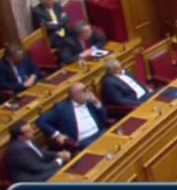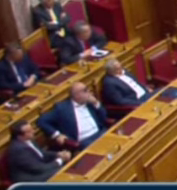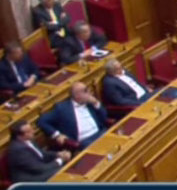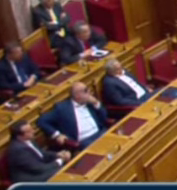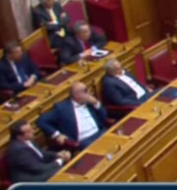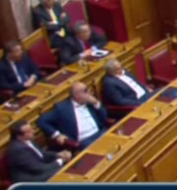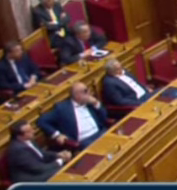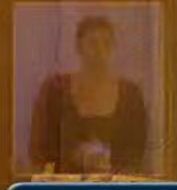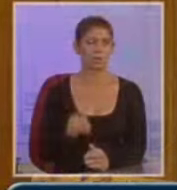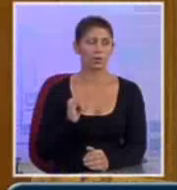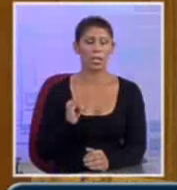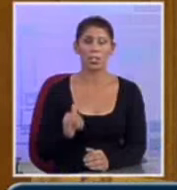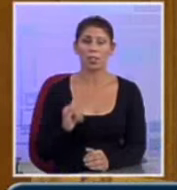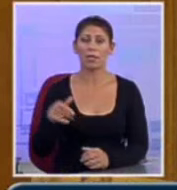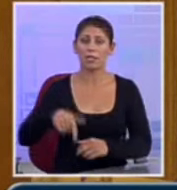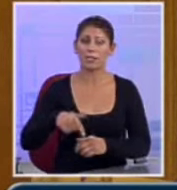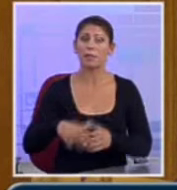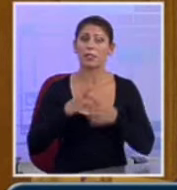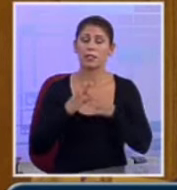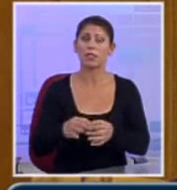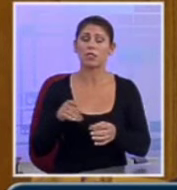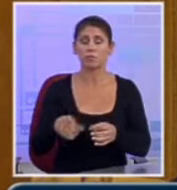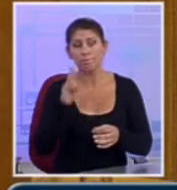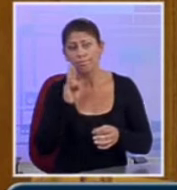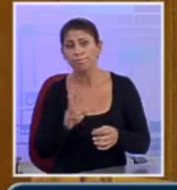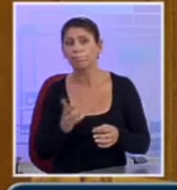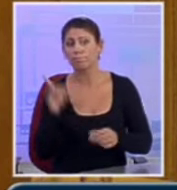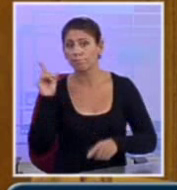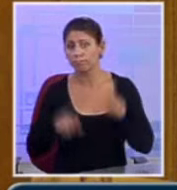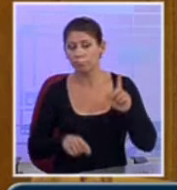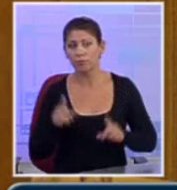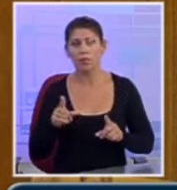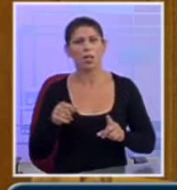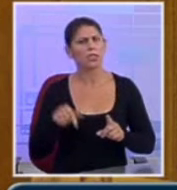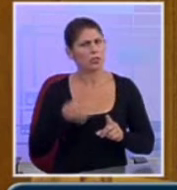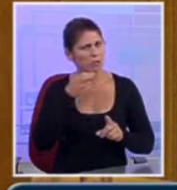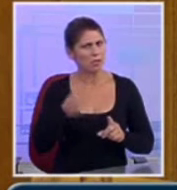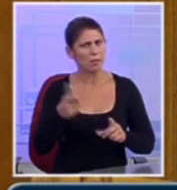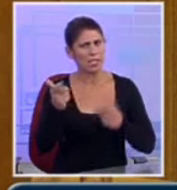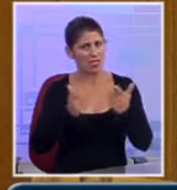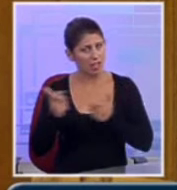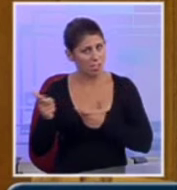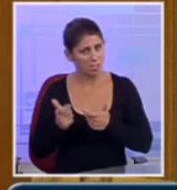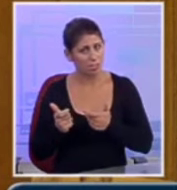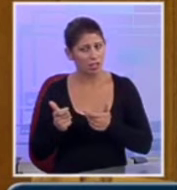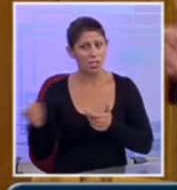Γιατί ακόμα και σήμερα συνεχίζονται τέτοια φαινόμενα και βέβαια, μια και μιλάμε για δάνεια,